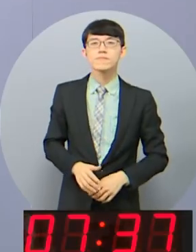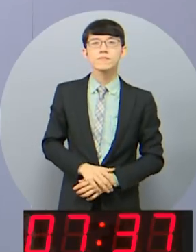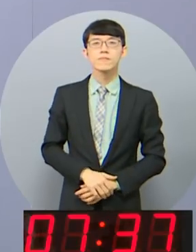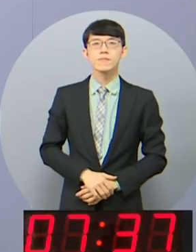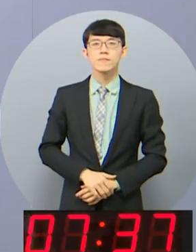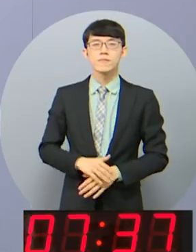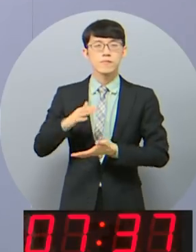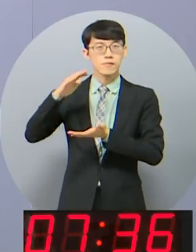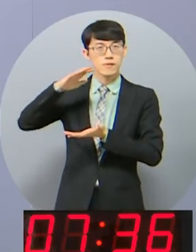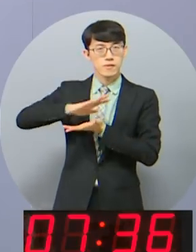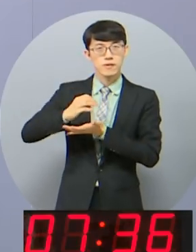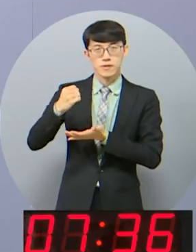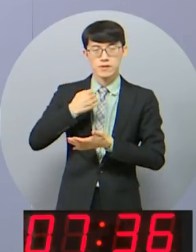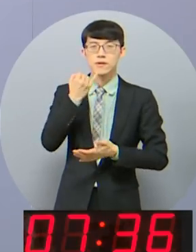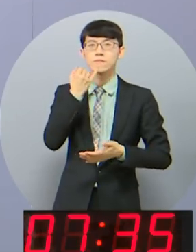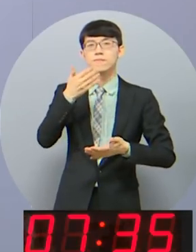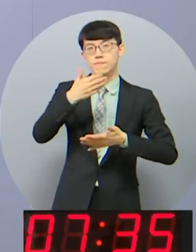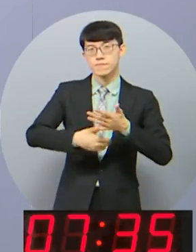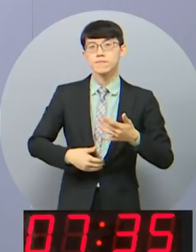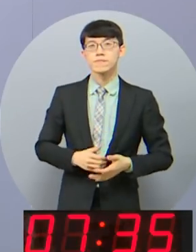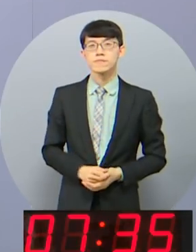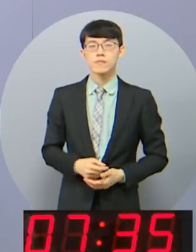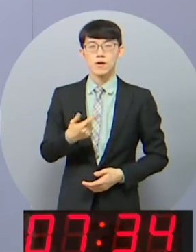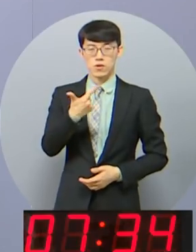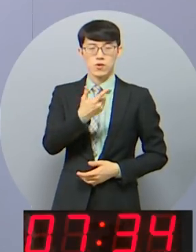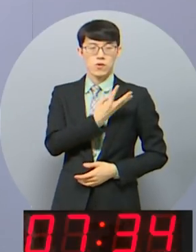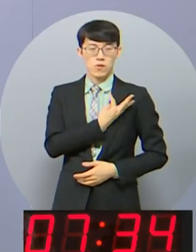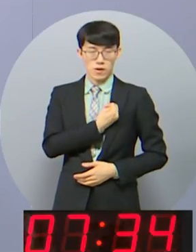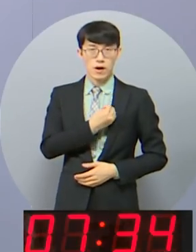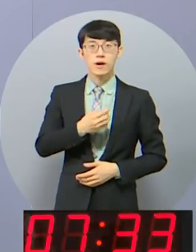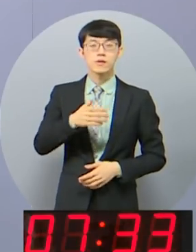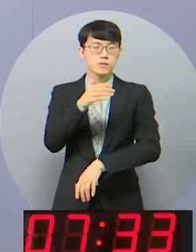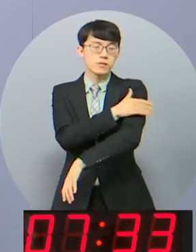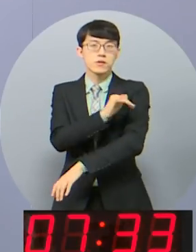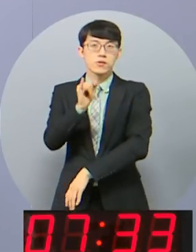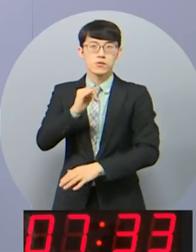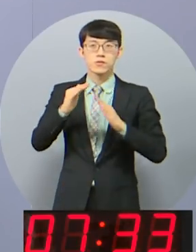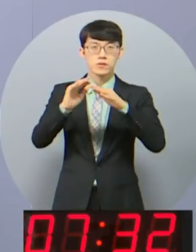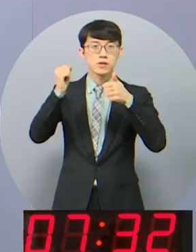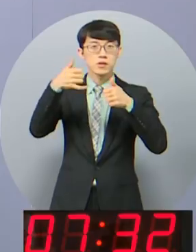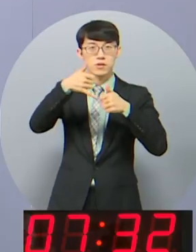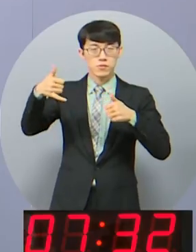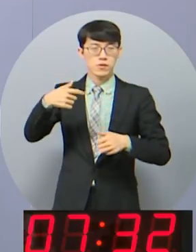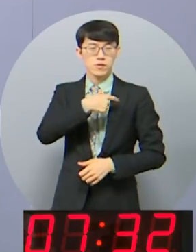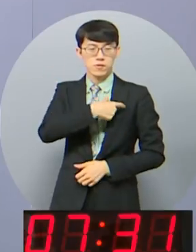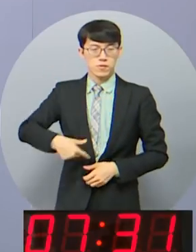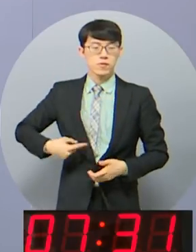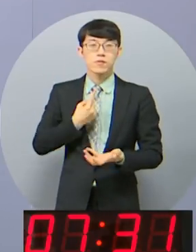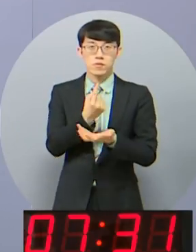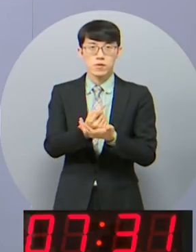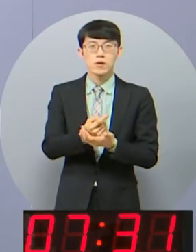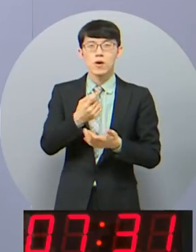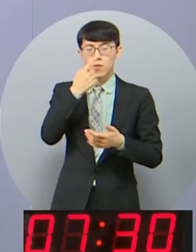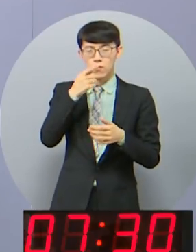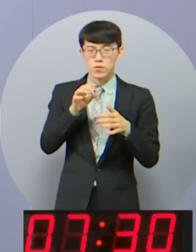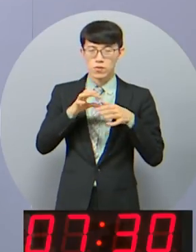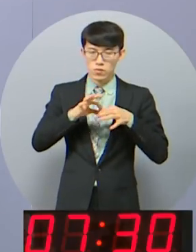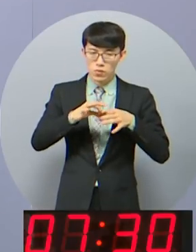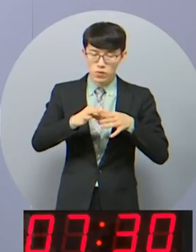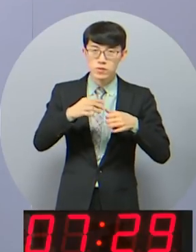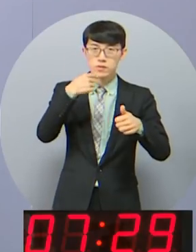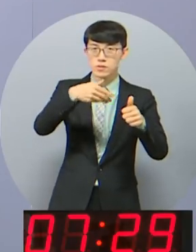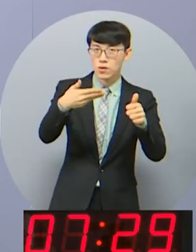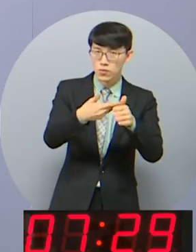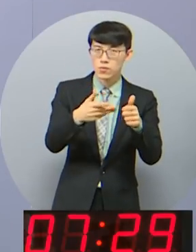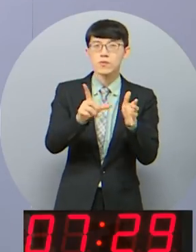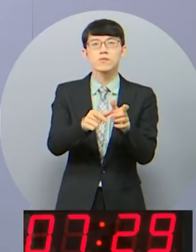担。六号陈静怡市议员参选人，长期参与和关心教育，深深